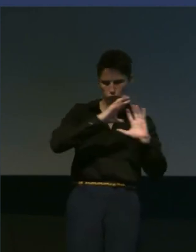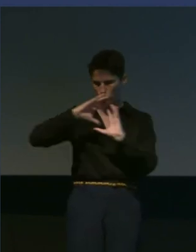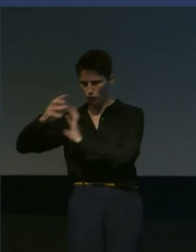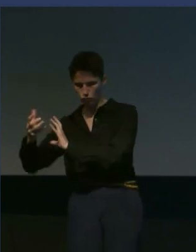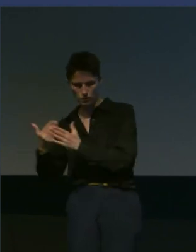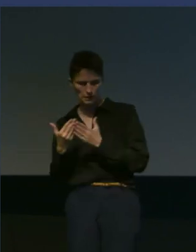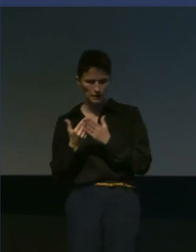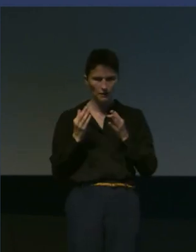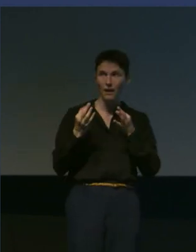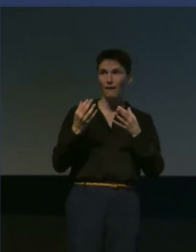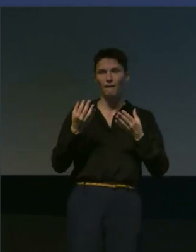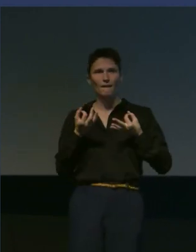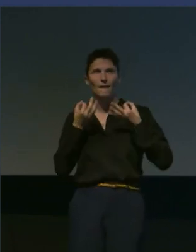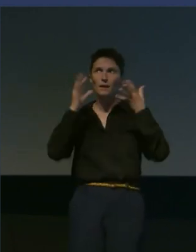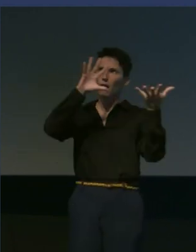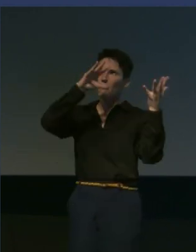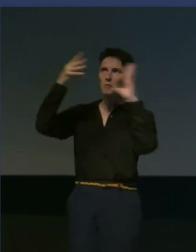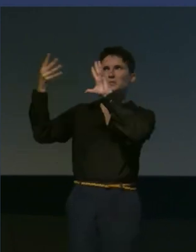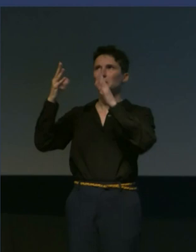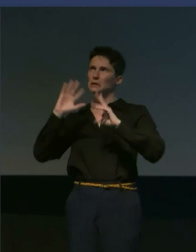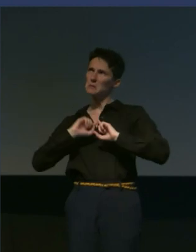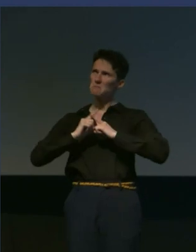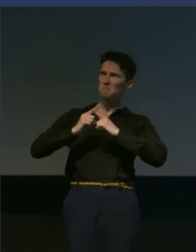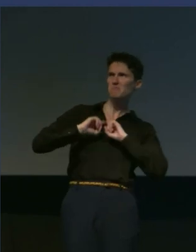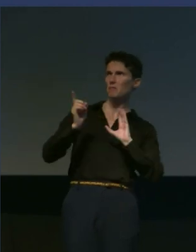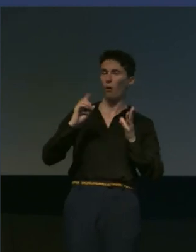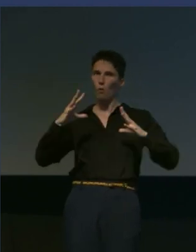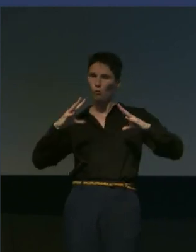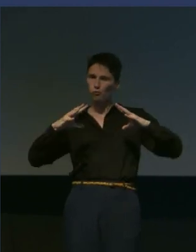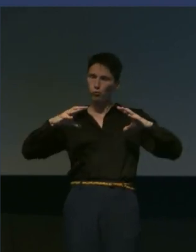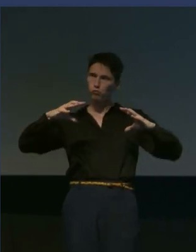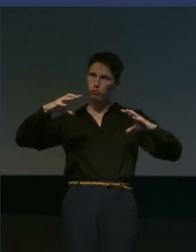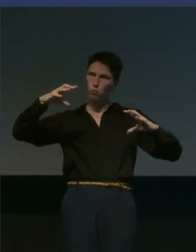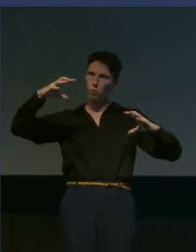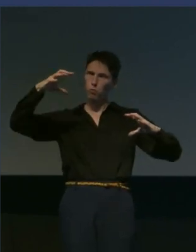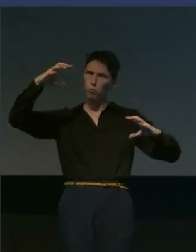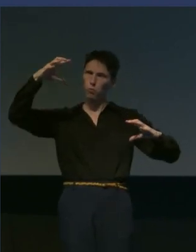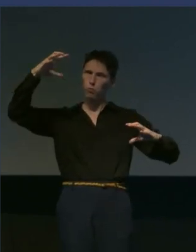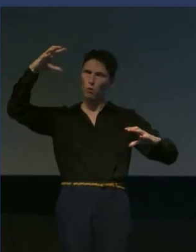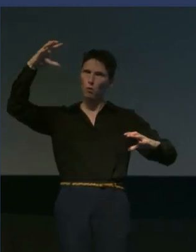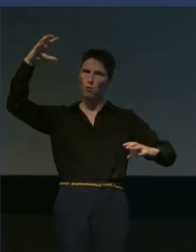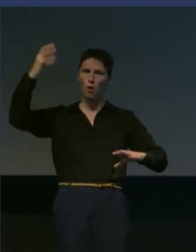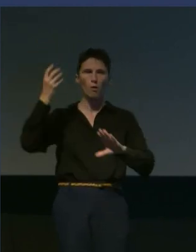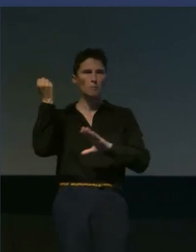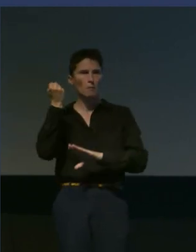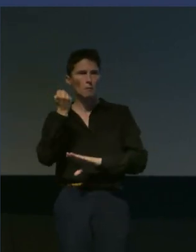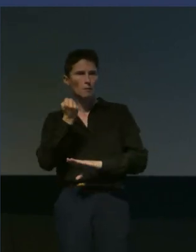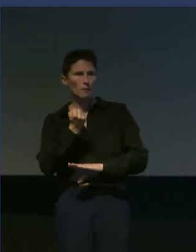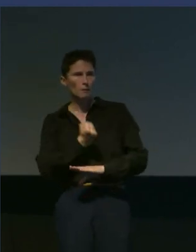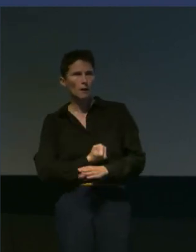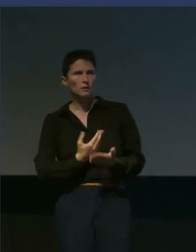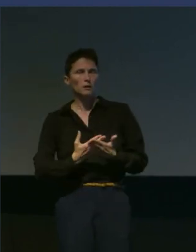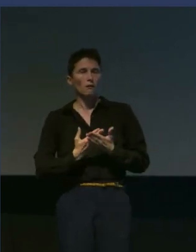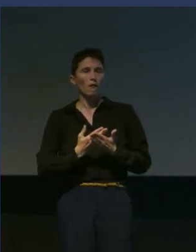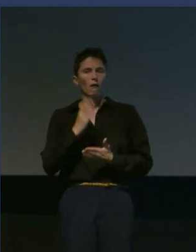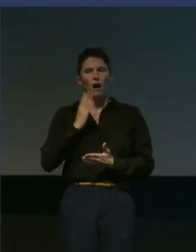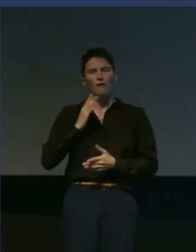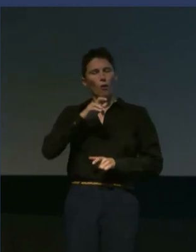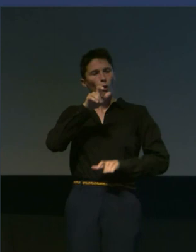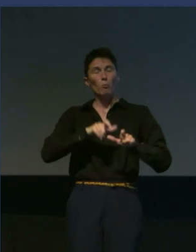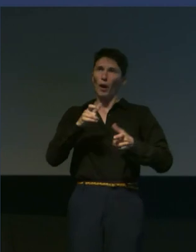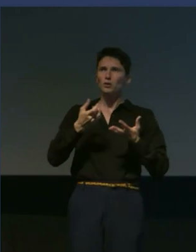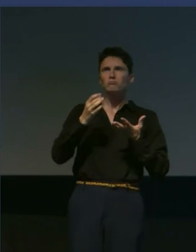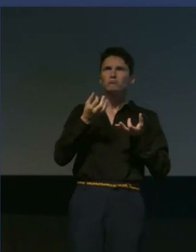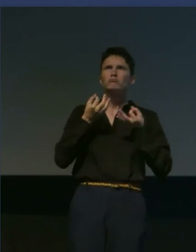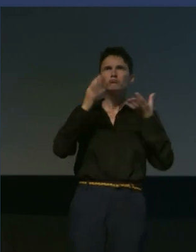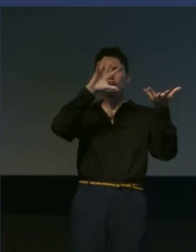sphère climato-sceptique prend de plus en plus d'ampleur avec de plus en plus d'abonnés et même des gens qui étaient mais qui croyaient au réchauffement